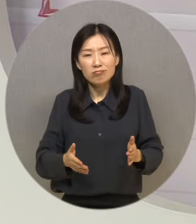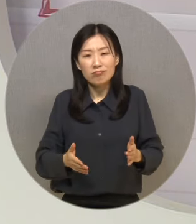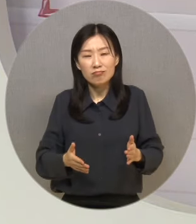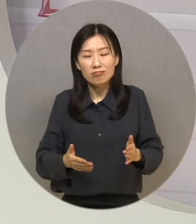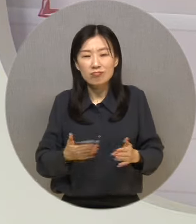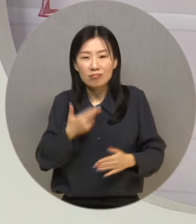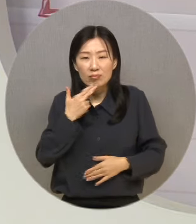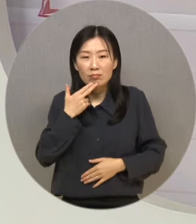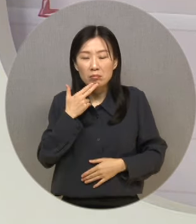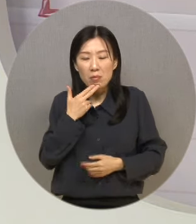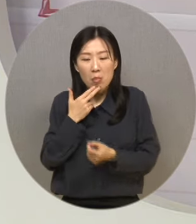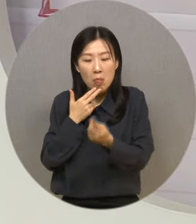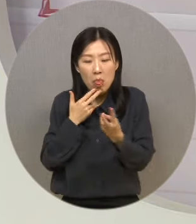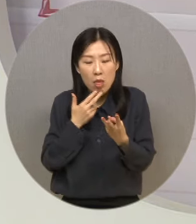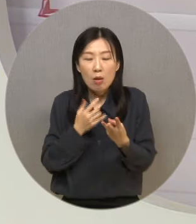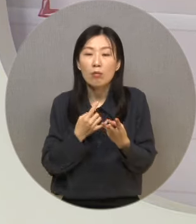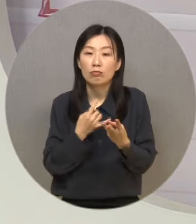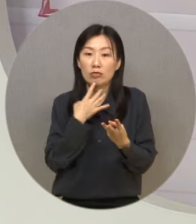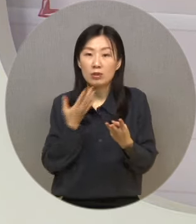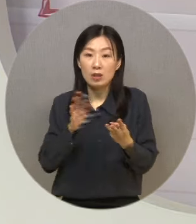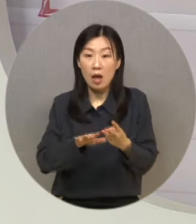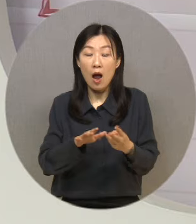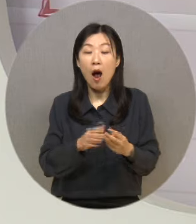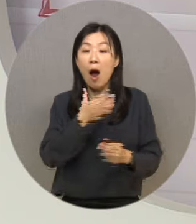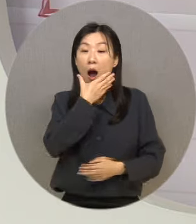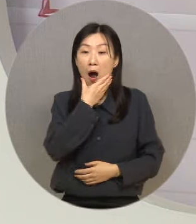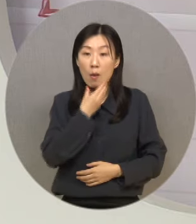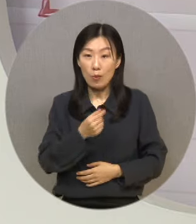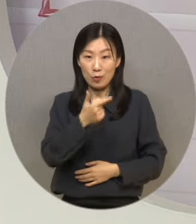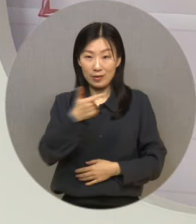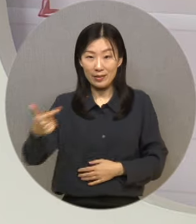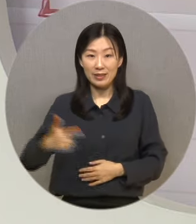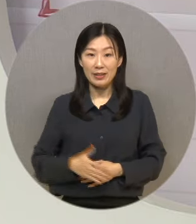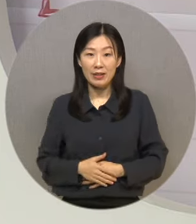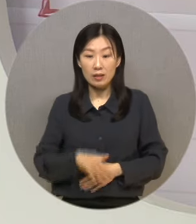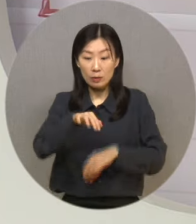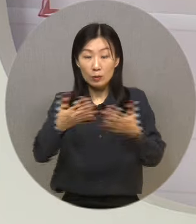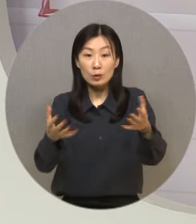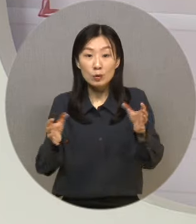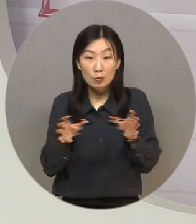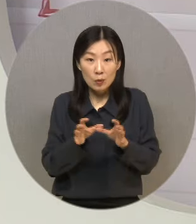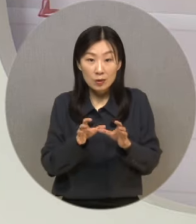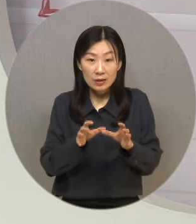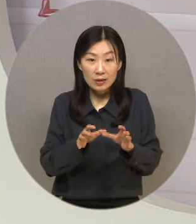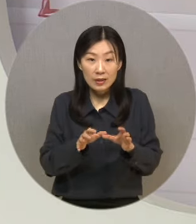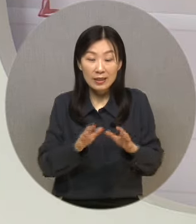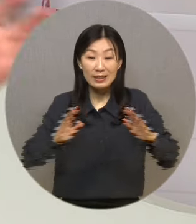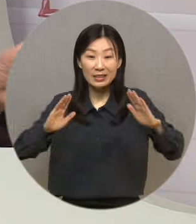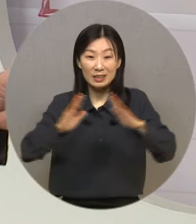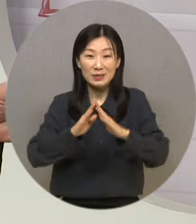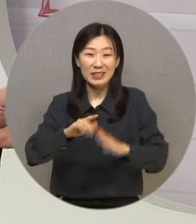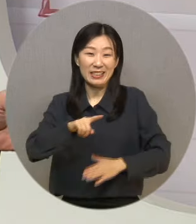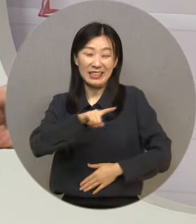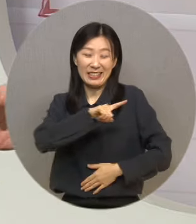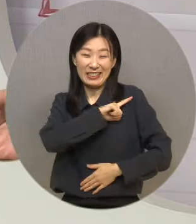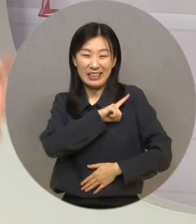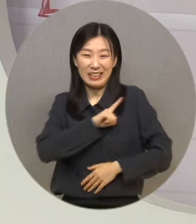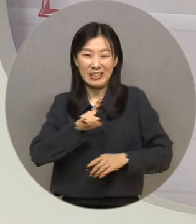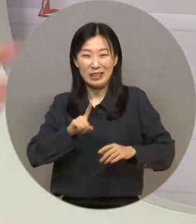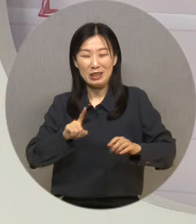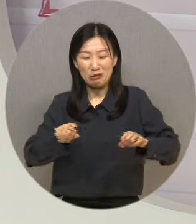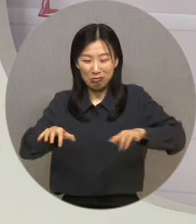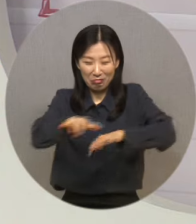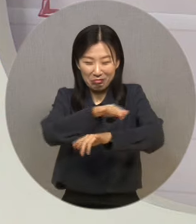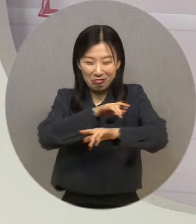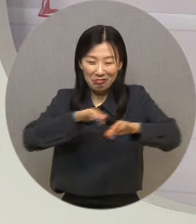몇 명 안 되거든요. 근데 굉장히 다복하시네. 예. 예. 그러면 예, 예. 그 동네에서 그 집이 제일 시끄럽겠어.